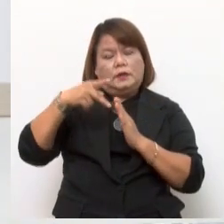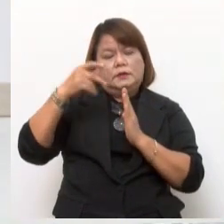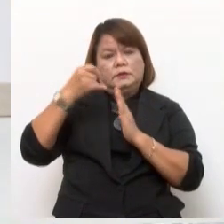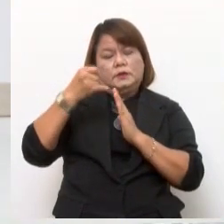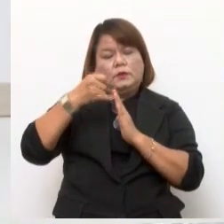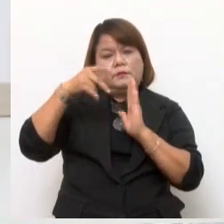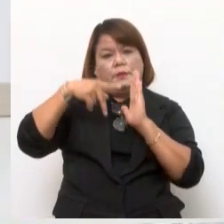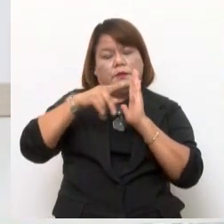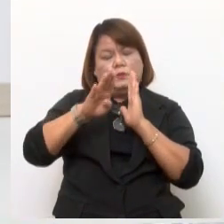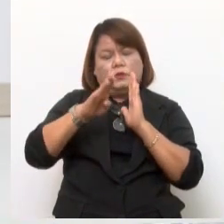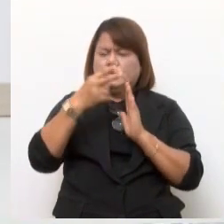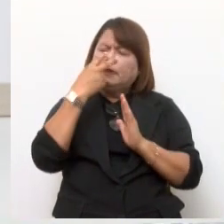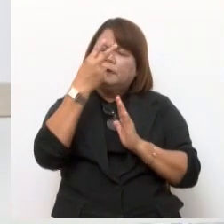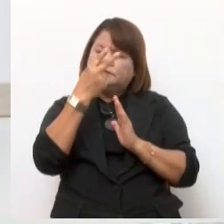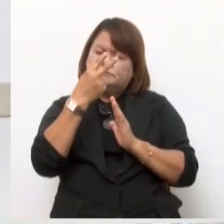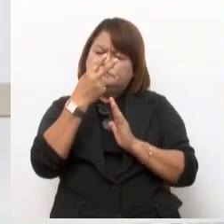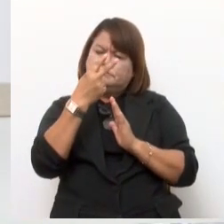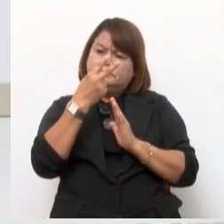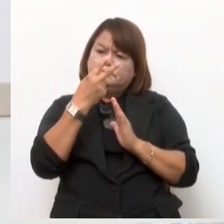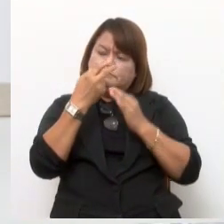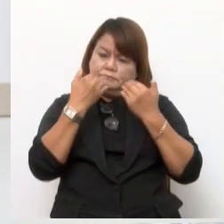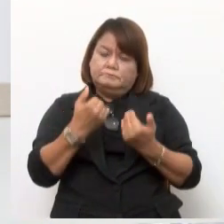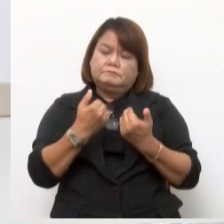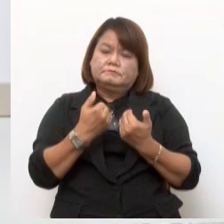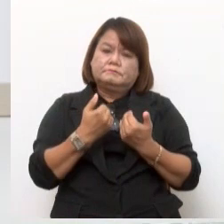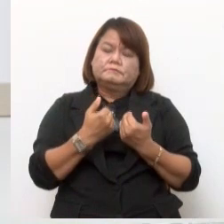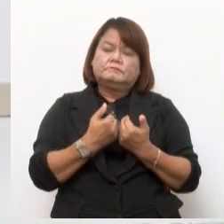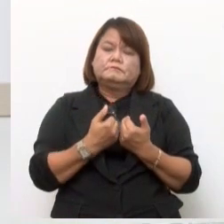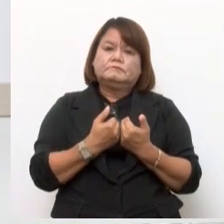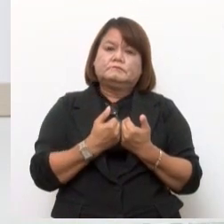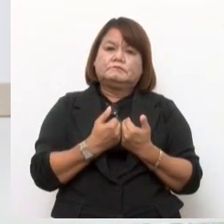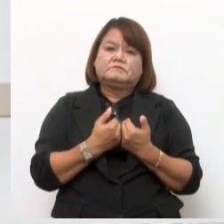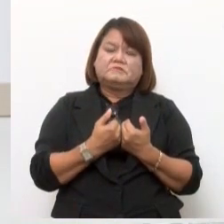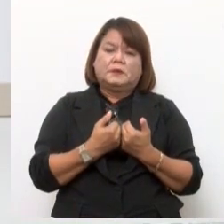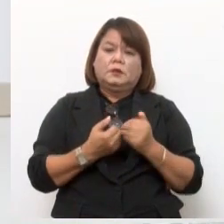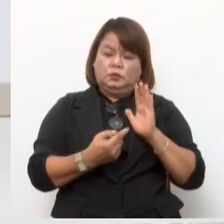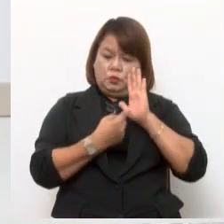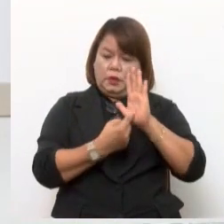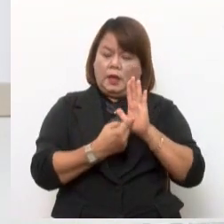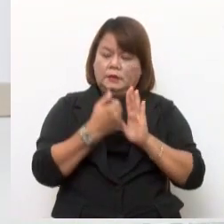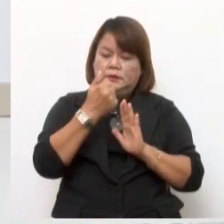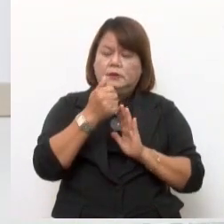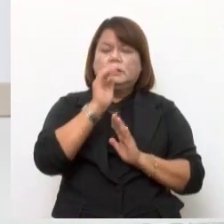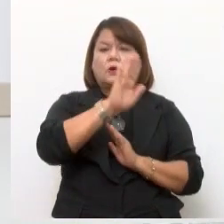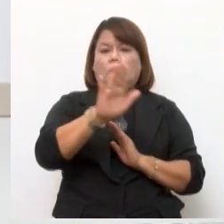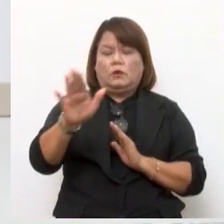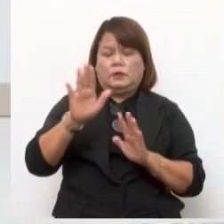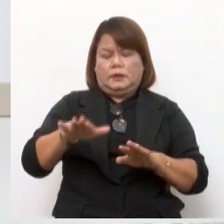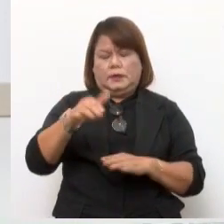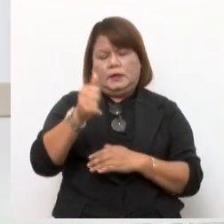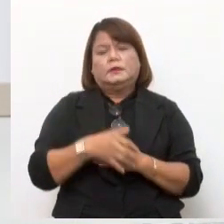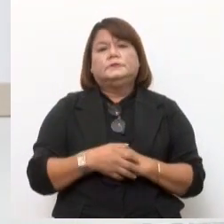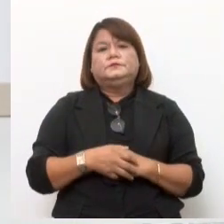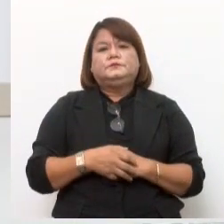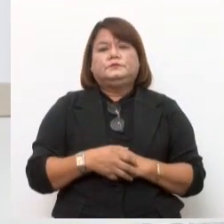าเห็นฮีโร่อย่างนี้ก็เราจะเป็นเรียกว่าเป็นไอดอลของน้องๆ นักเรียนได้ครับ